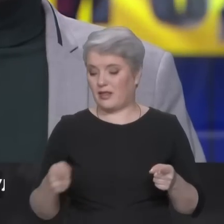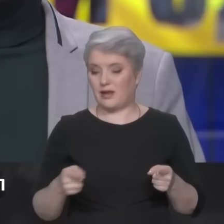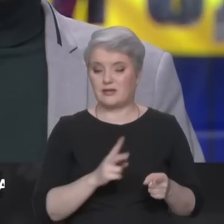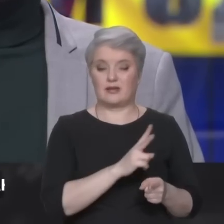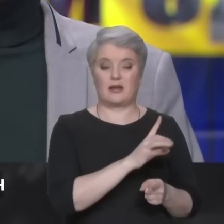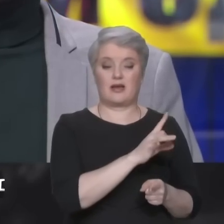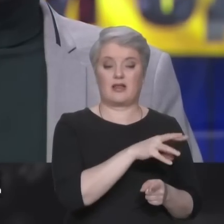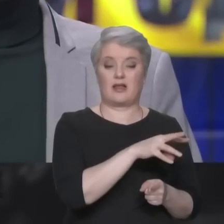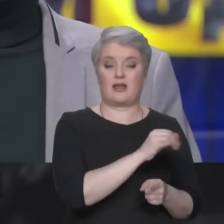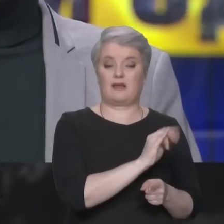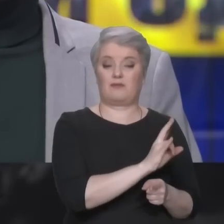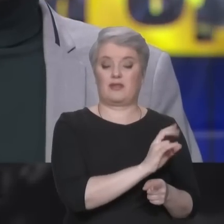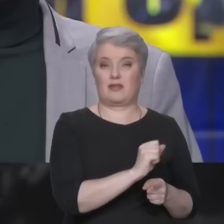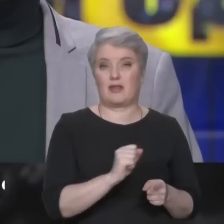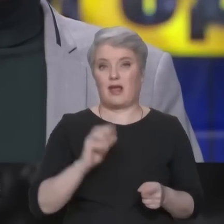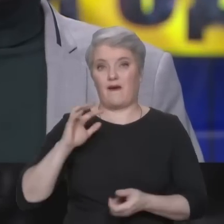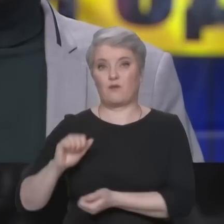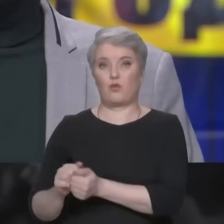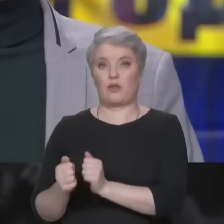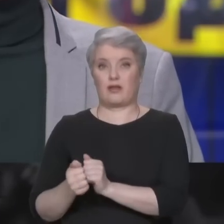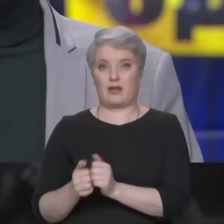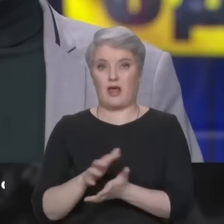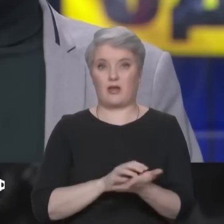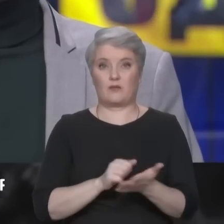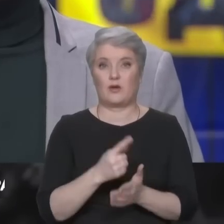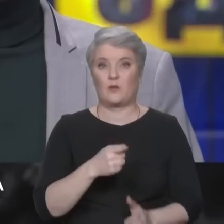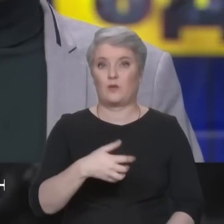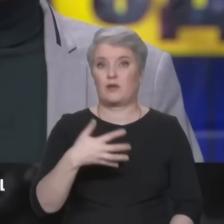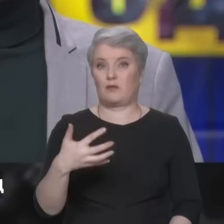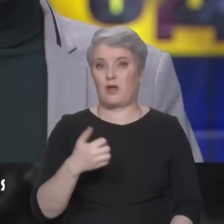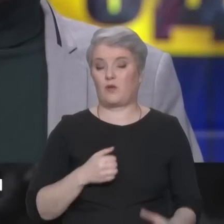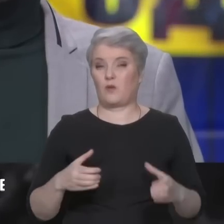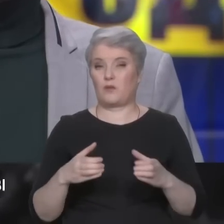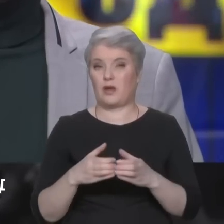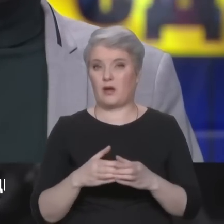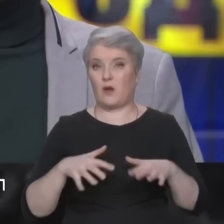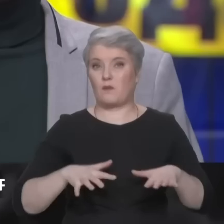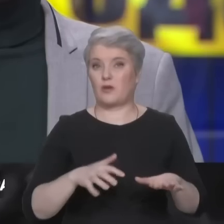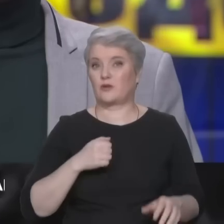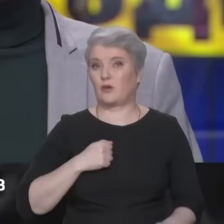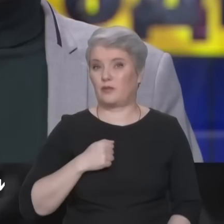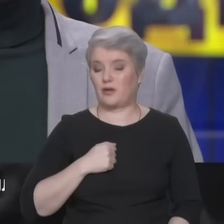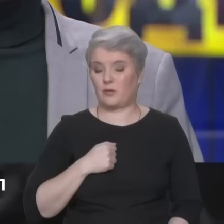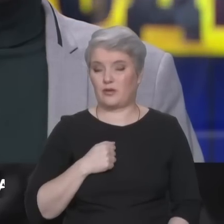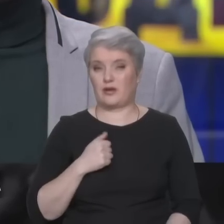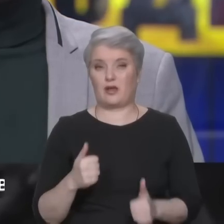закінчуючи Вугледаром. Ми бачимо, як розгромили 155-ту бригаду морської піхоти. І під Бахмутом зараз